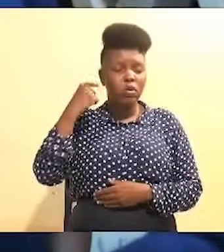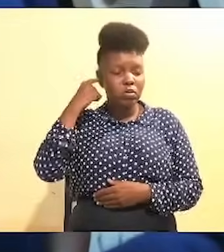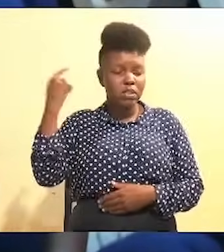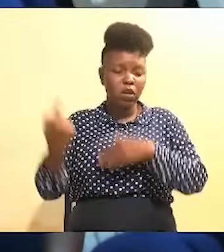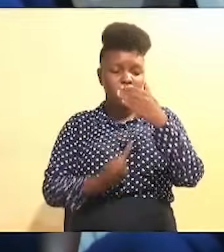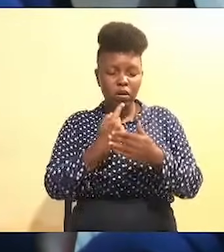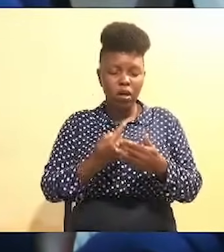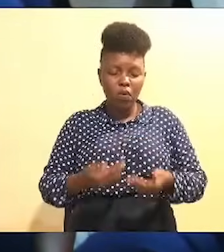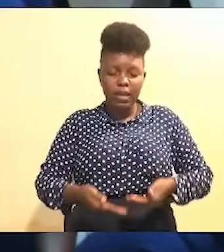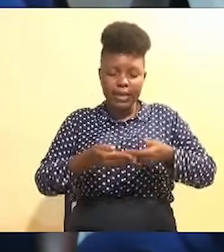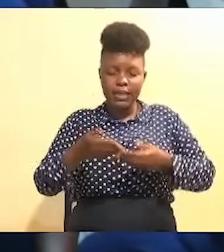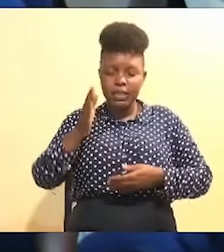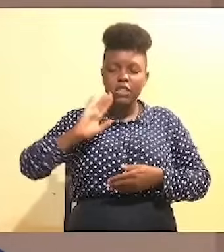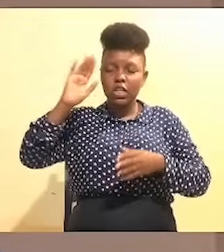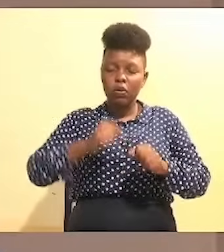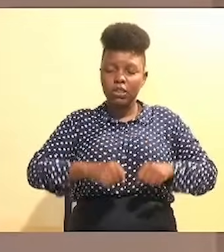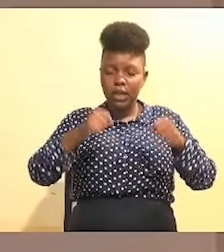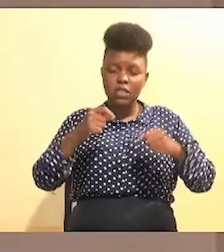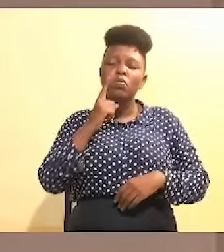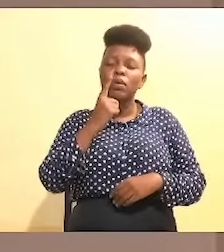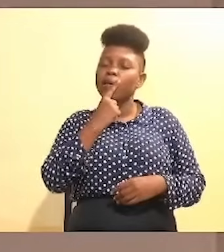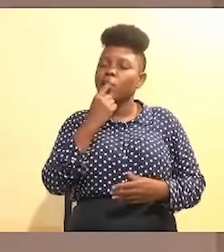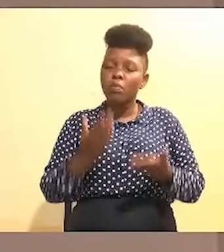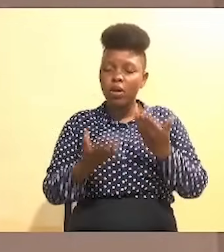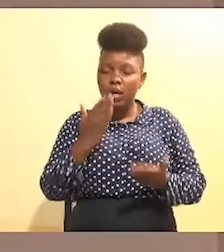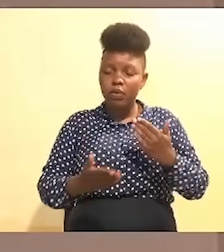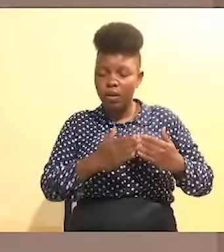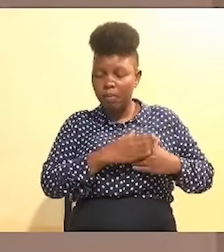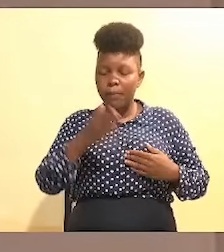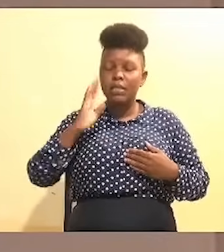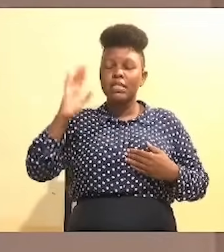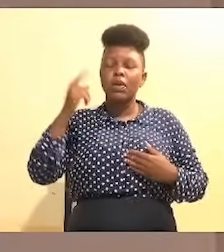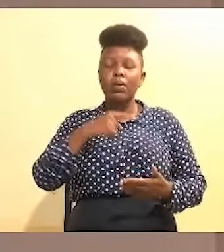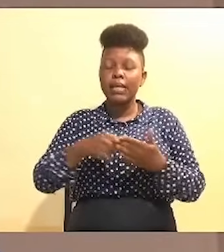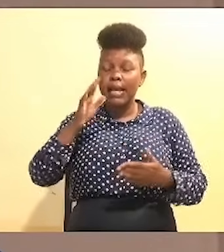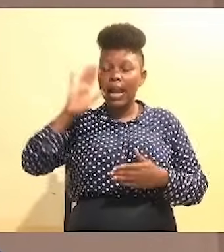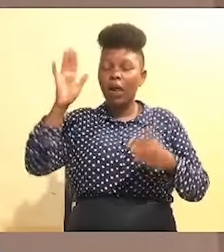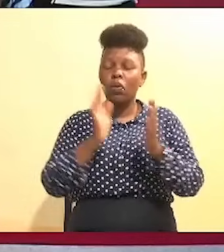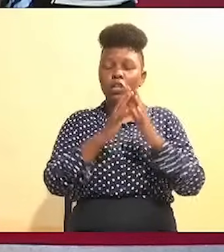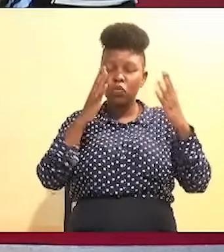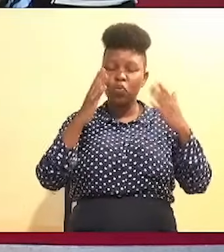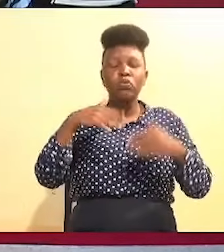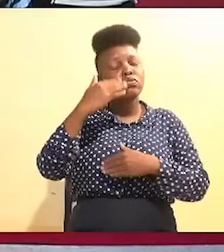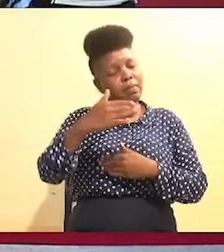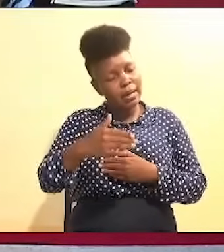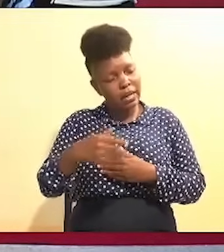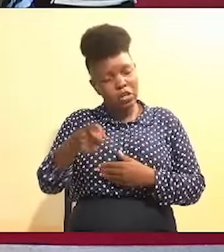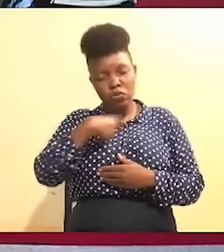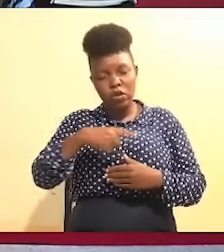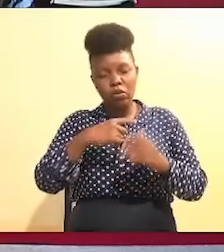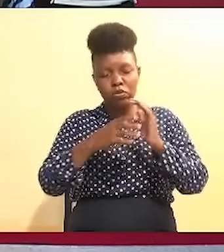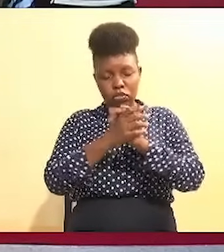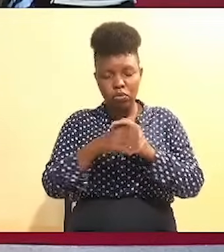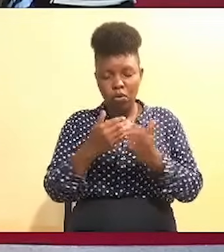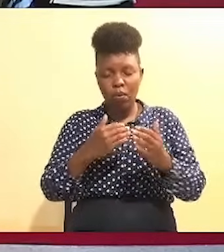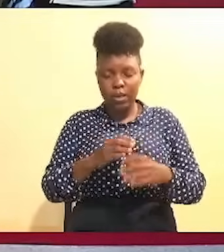cha enzi. Ukajibu kwa kadri ya mapenzi yako, na jina lako likatukuzwe milele. Amen. Tunakushukuru kwa ajili ya